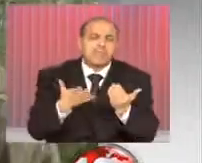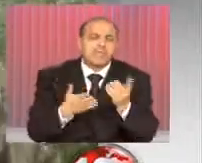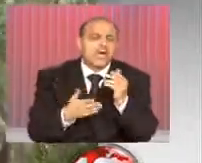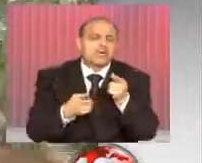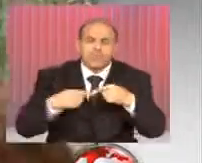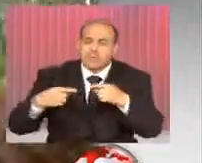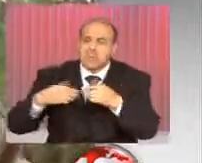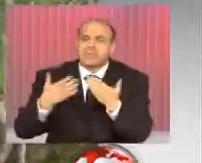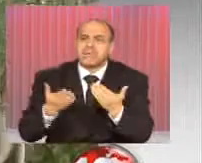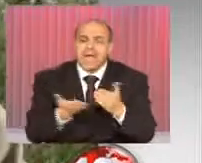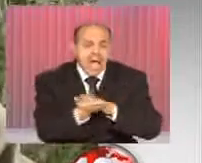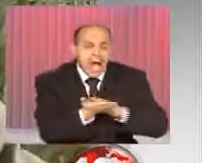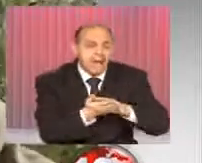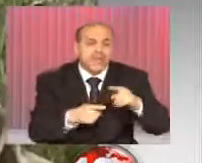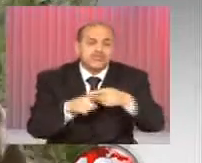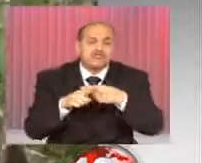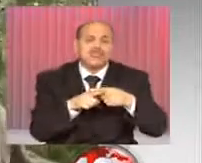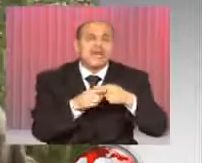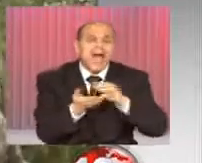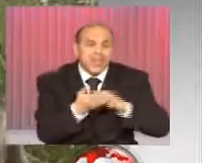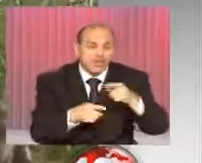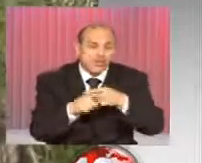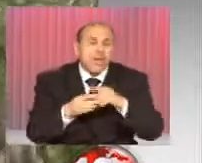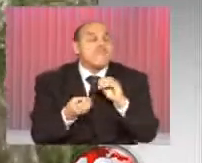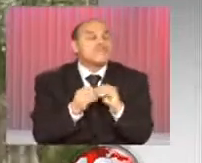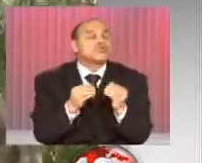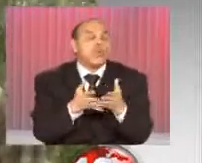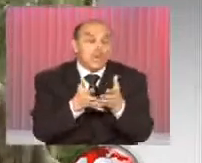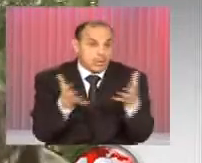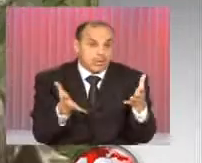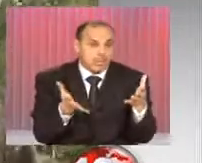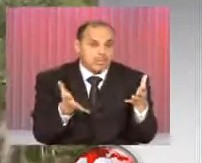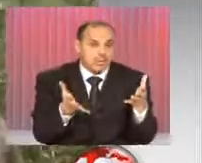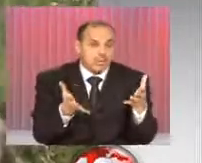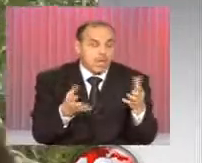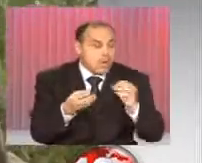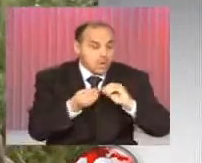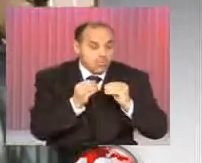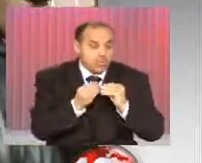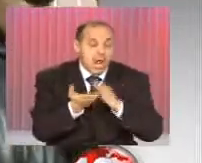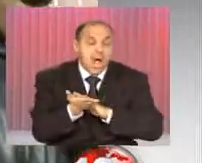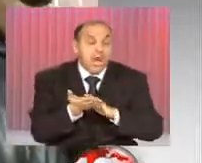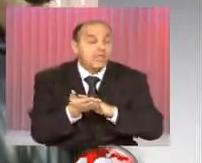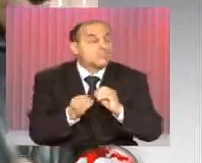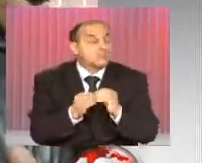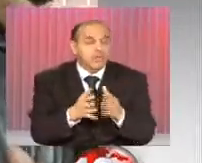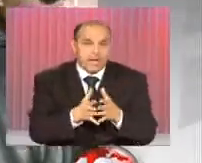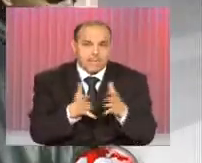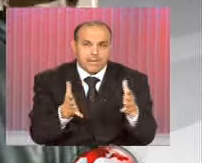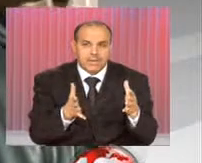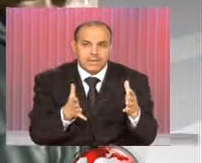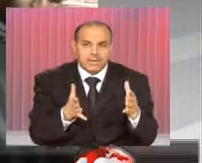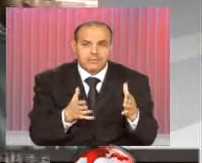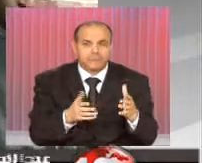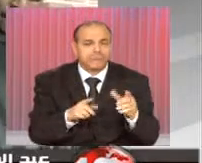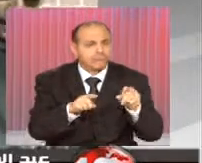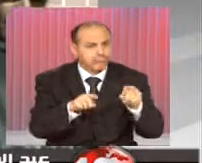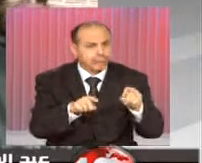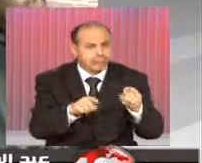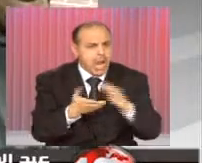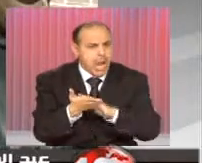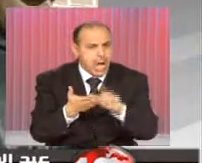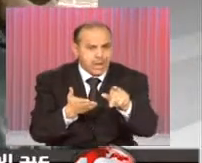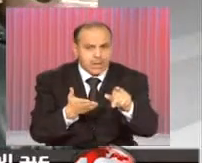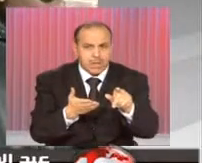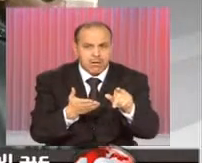اجتماعاتهم. الاراضي الاشتراكيه مع صعوبه فهمتني ولا المشكل العقاري هذا. الاشكال العقاري هذا قايم سواء كان هنا